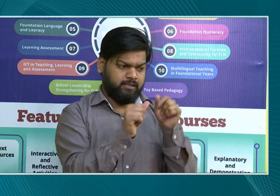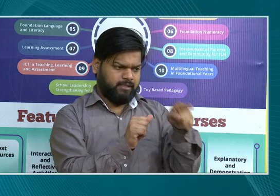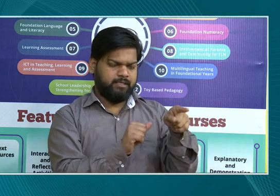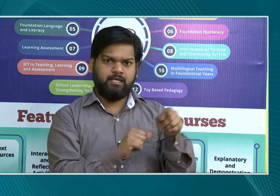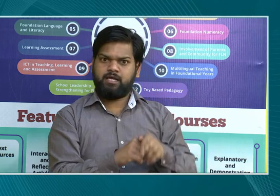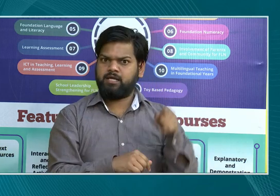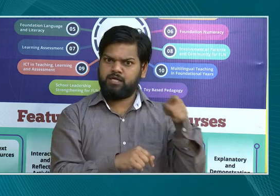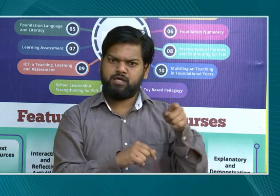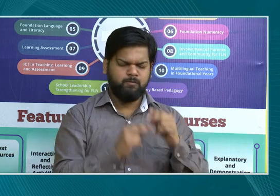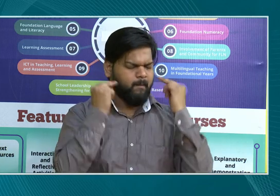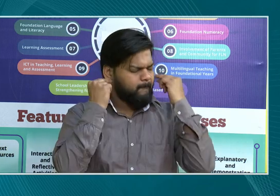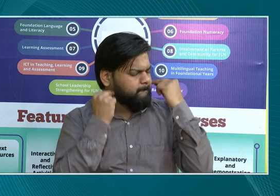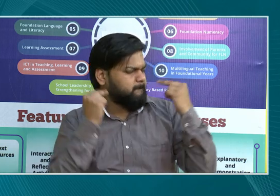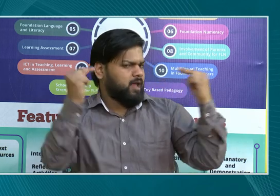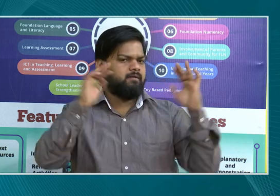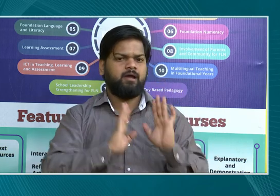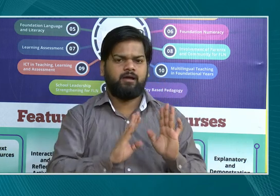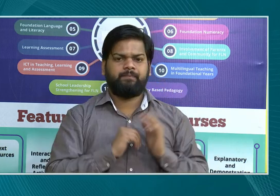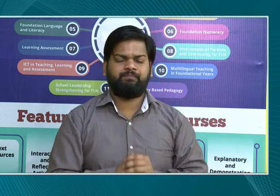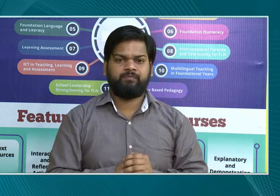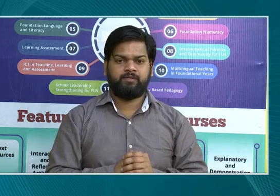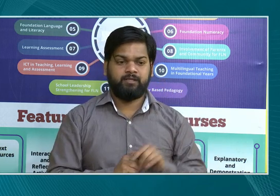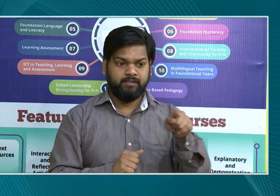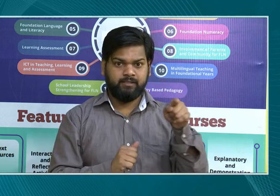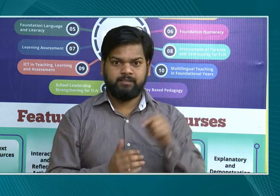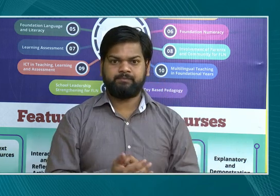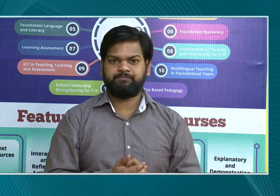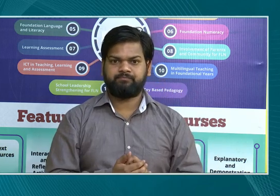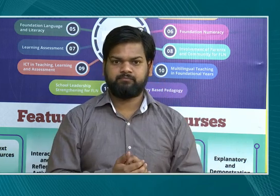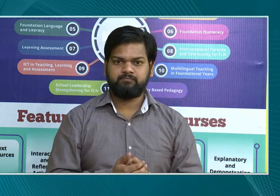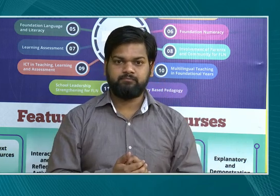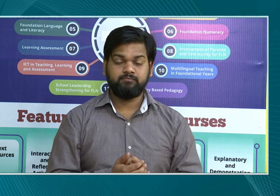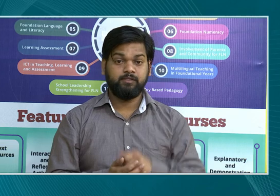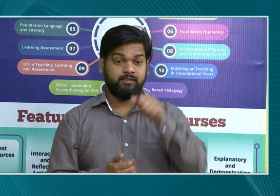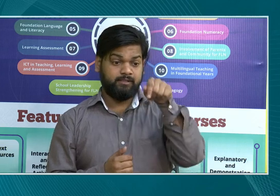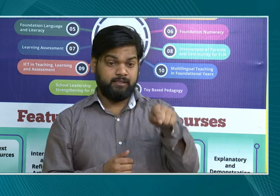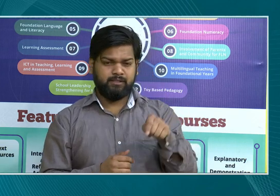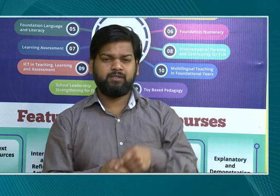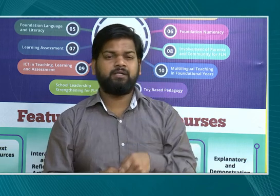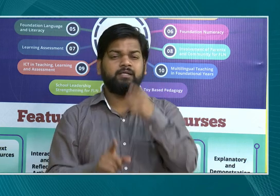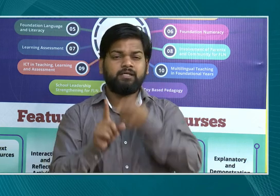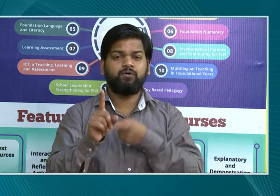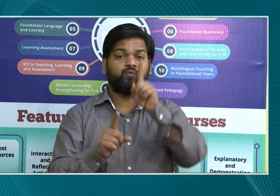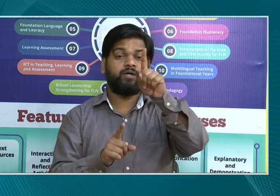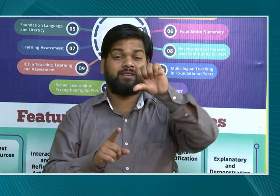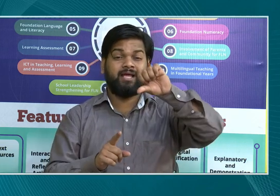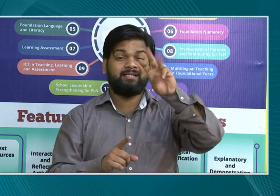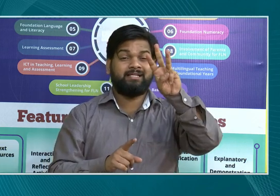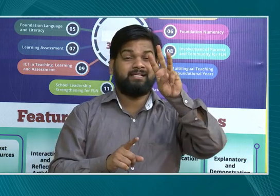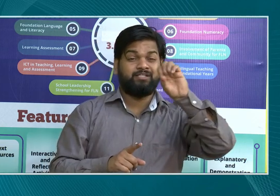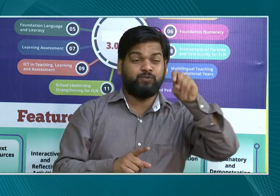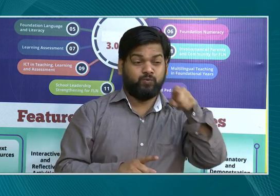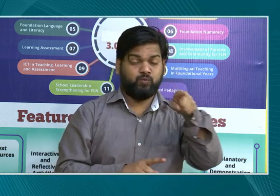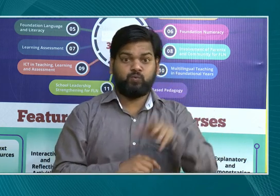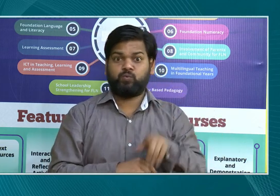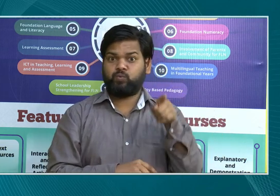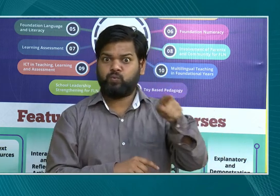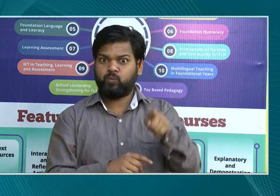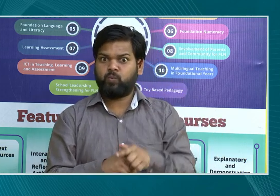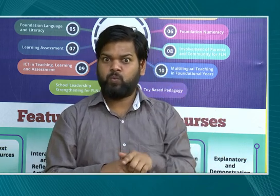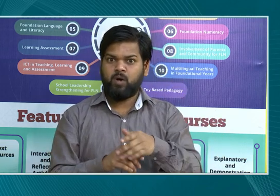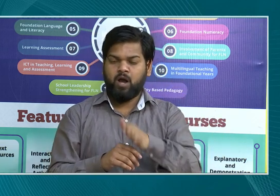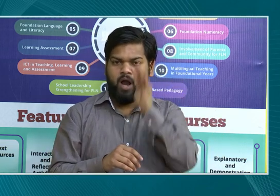और ये 1930 के समय एक पत्रिका थी हिंदू पंच जिसका प्रकाशन 1926 में कोलकाता में हुआ